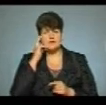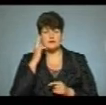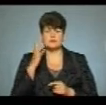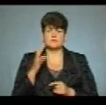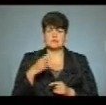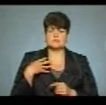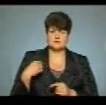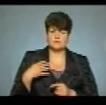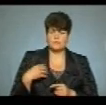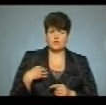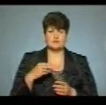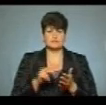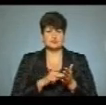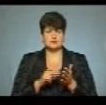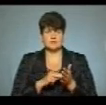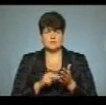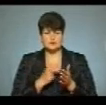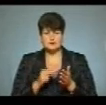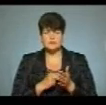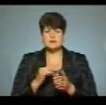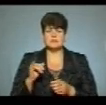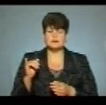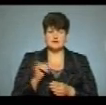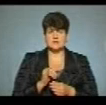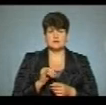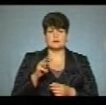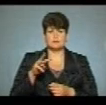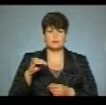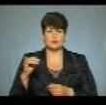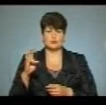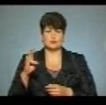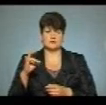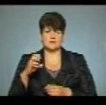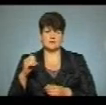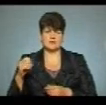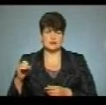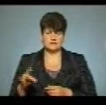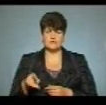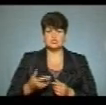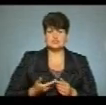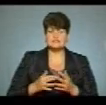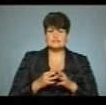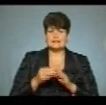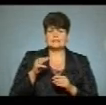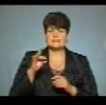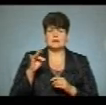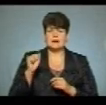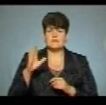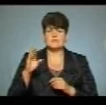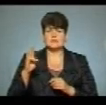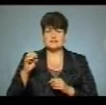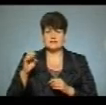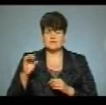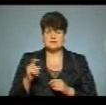Богдана Свиридова із Черкас, Алеге Гейсенхофер із Мюнхена. Впродовж місяця вони жили у селі Травневе з Баразького району,